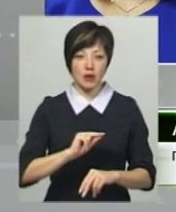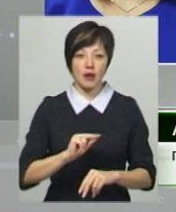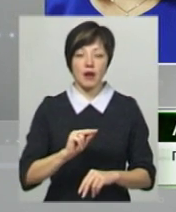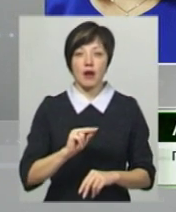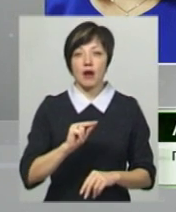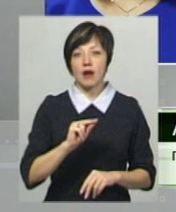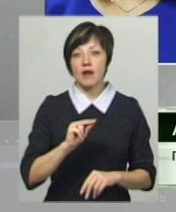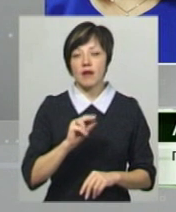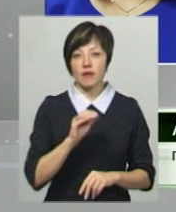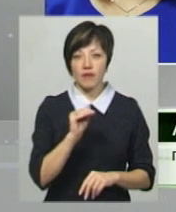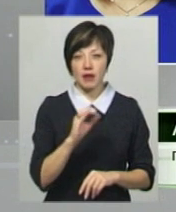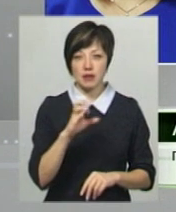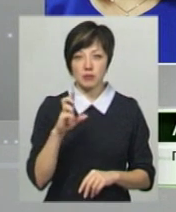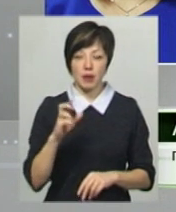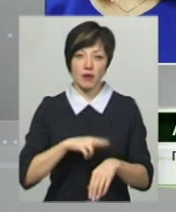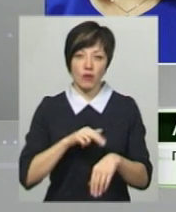органи України.